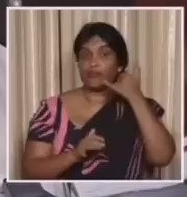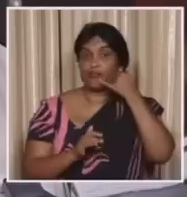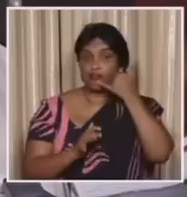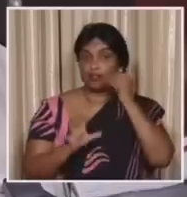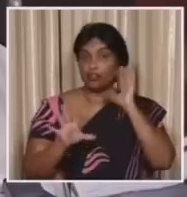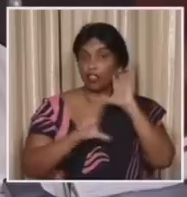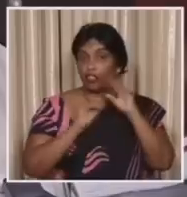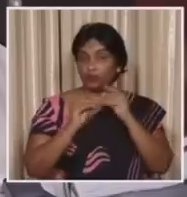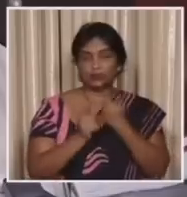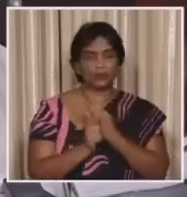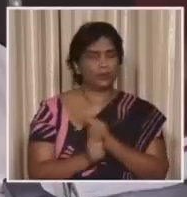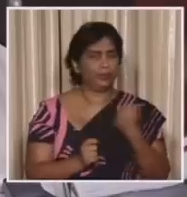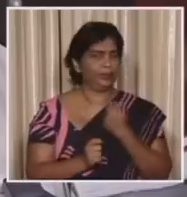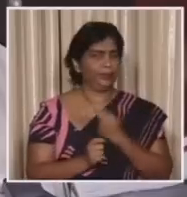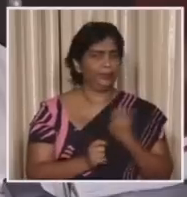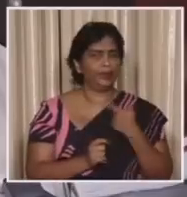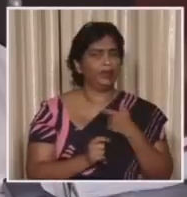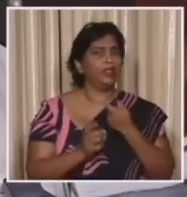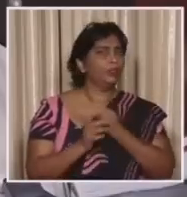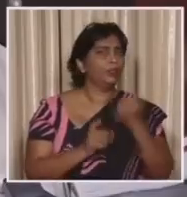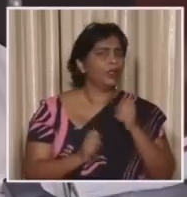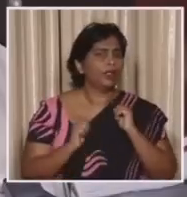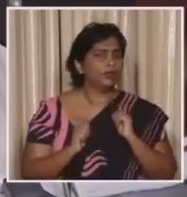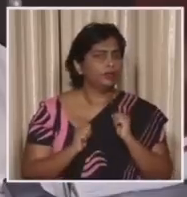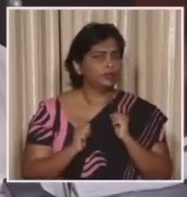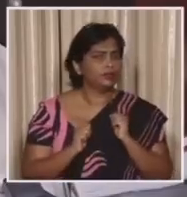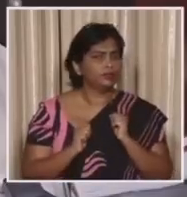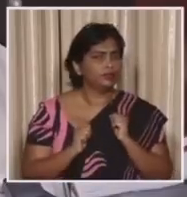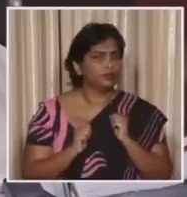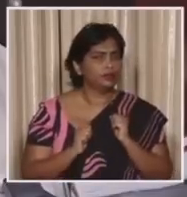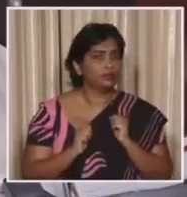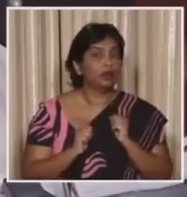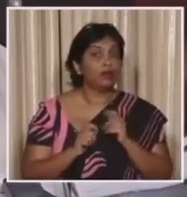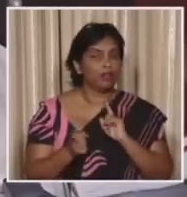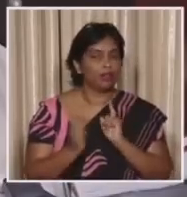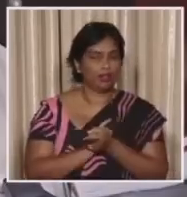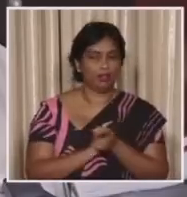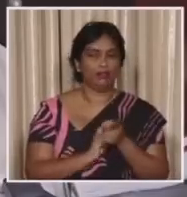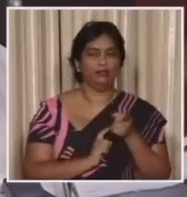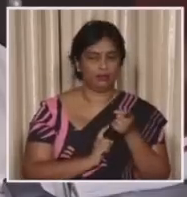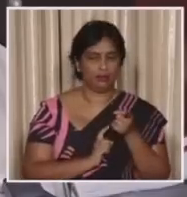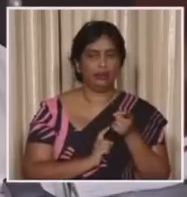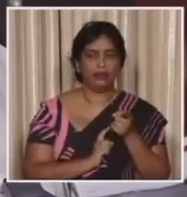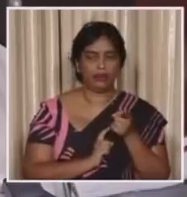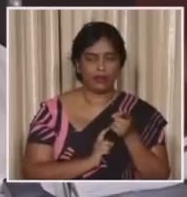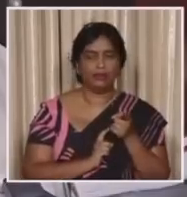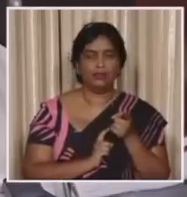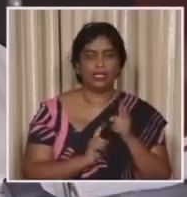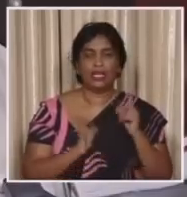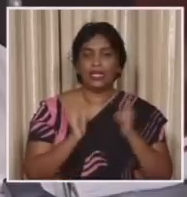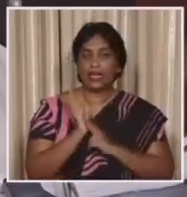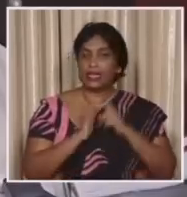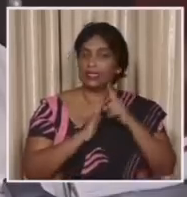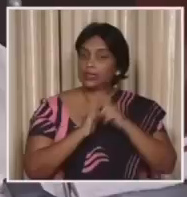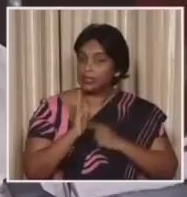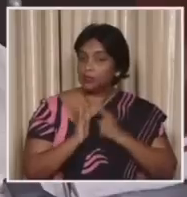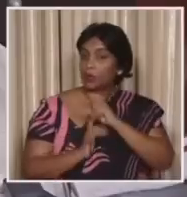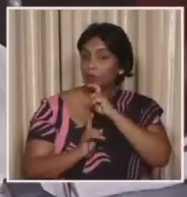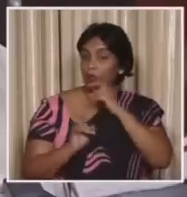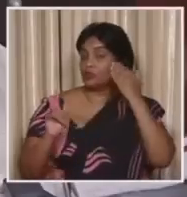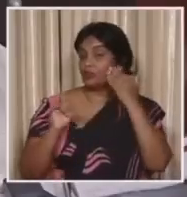දත්ත බකල මොක ඇයි මැකුවේ? මොකක් හරි හංගන්න. ඒතු නිලන්ත ජයවර්ධන ඩඩු